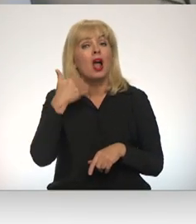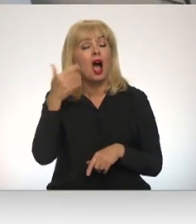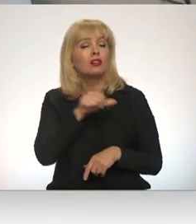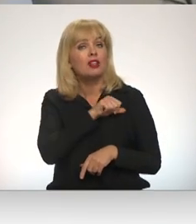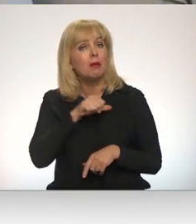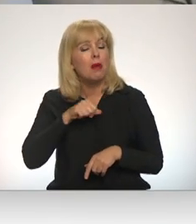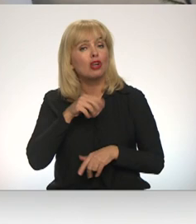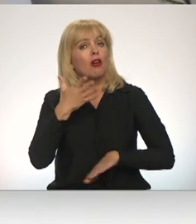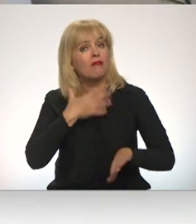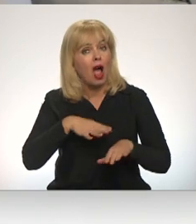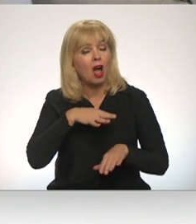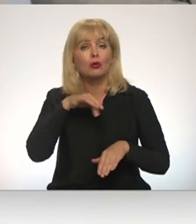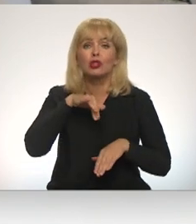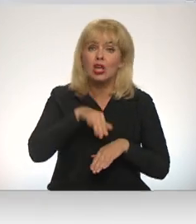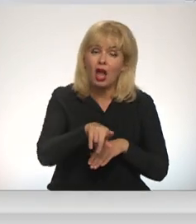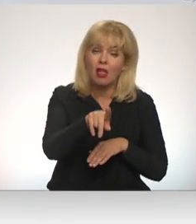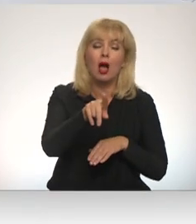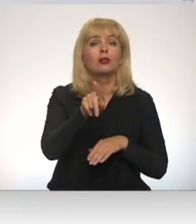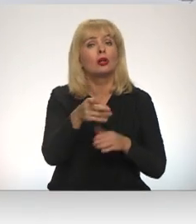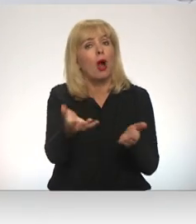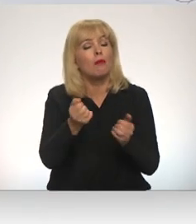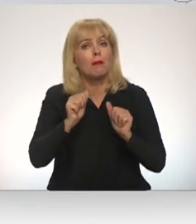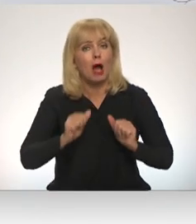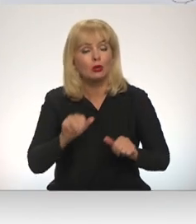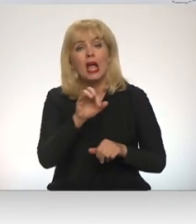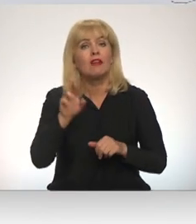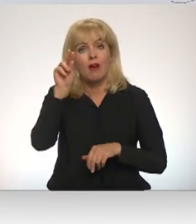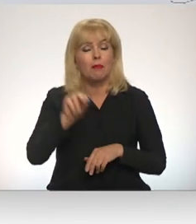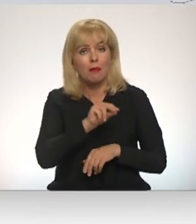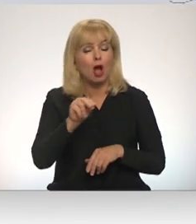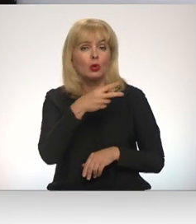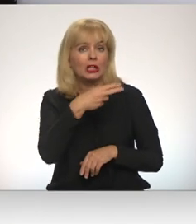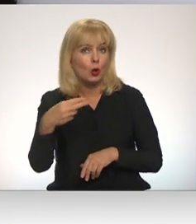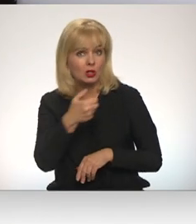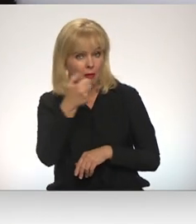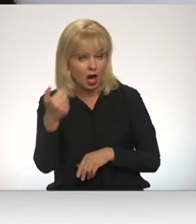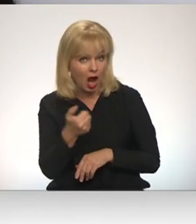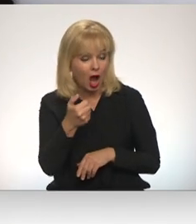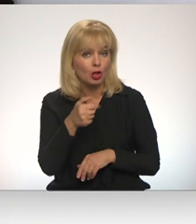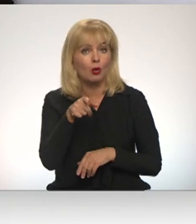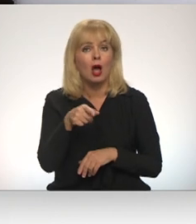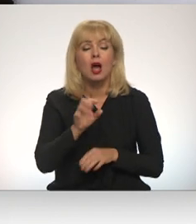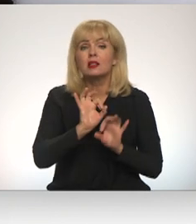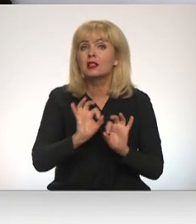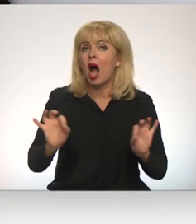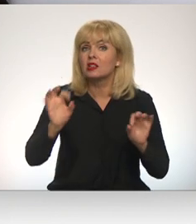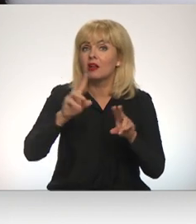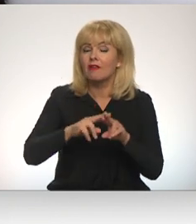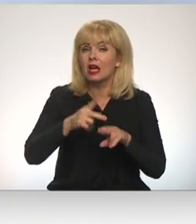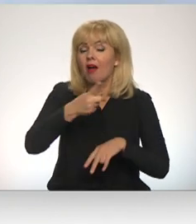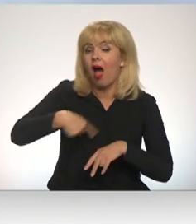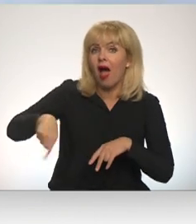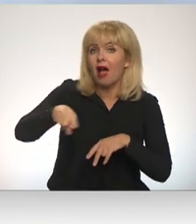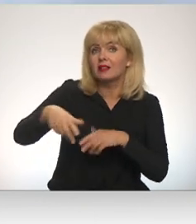var ienākt un būt kādu mieru. Īvandes baznīcā ir vairāk nekā 200 gadu. Tā atrodas gleznainā vietā ezera